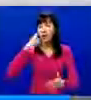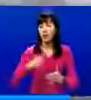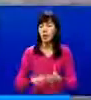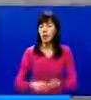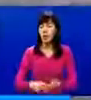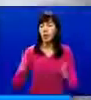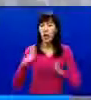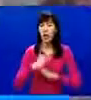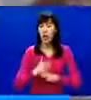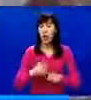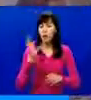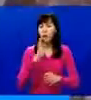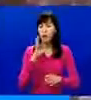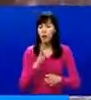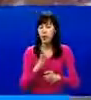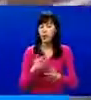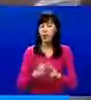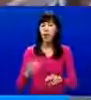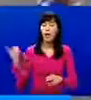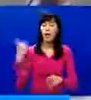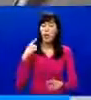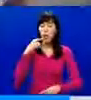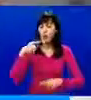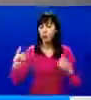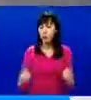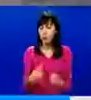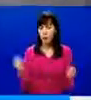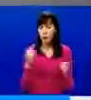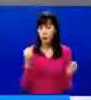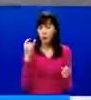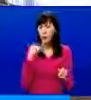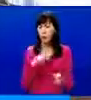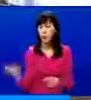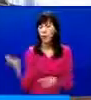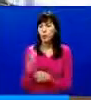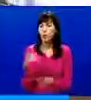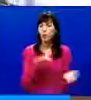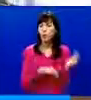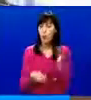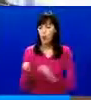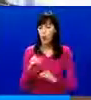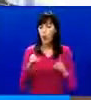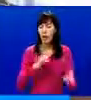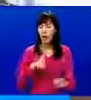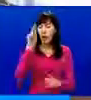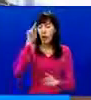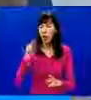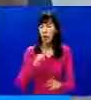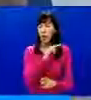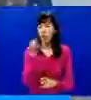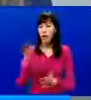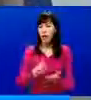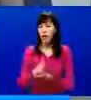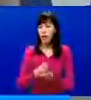природным источникам воды. По древней традиции, несмотря на мороз, многие купаются в прорубях. На брифинге священнослужители рассказали о